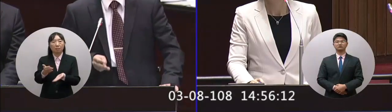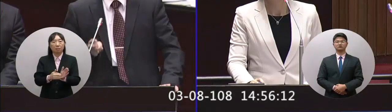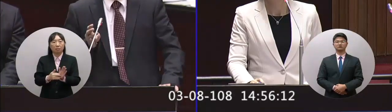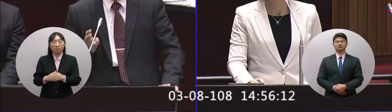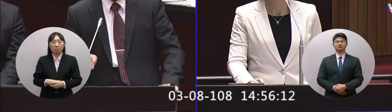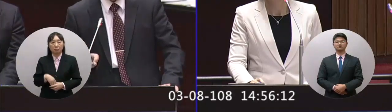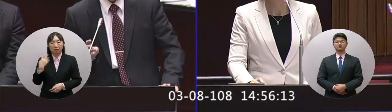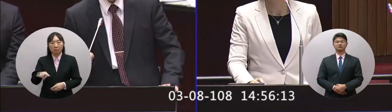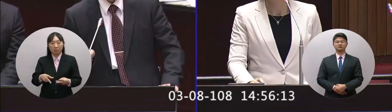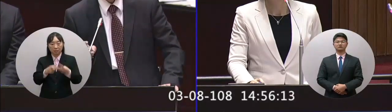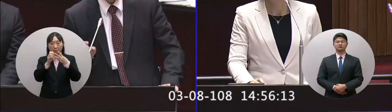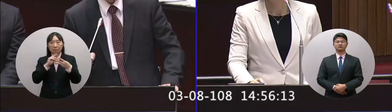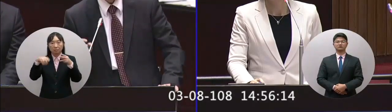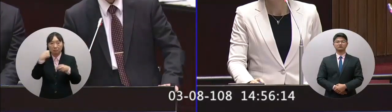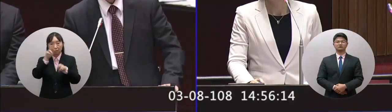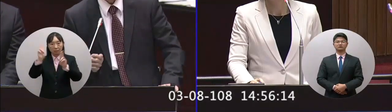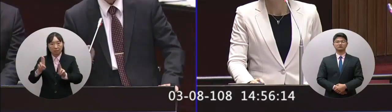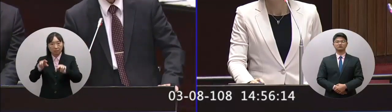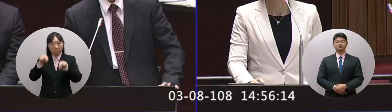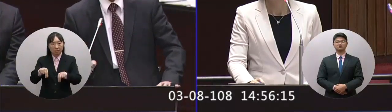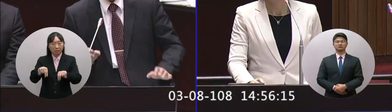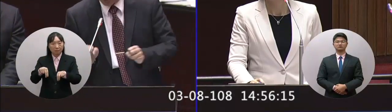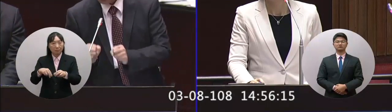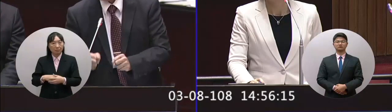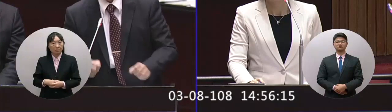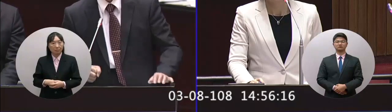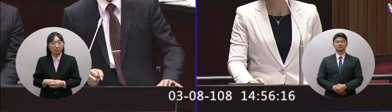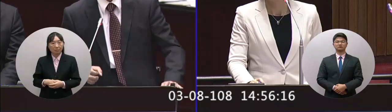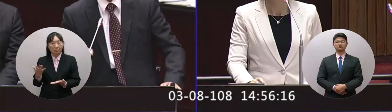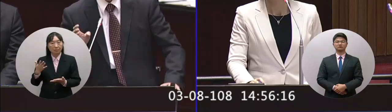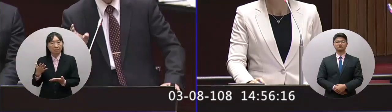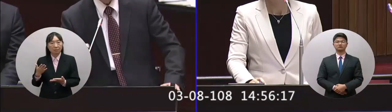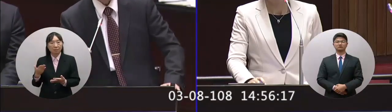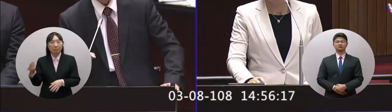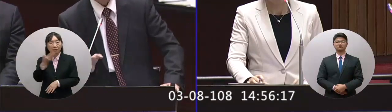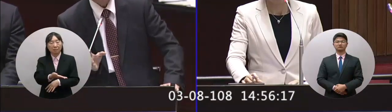第三，甲台电签的这个所谓的过售电合